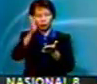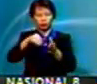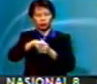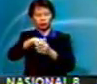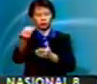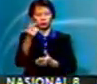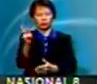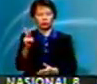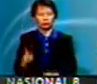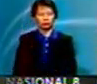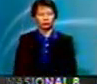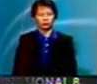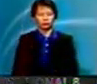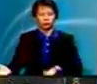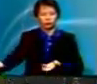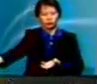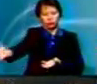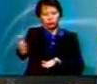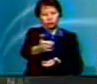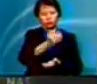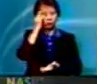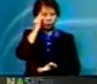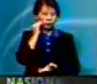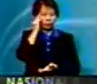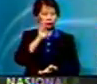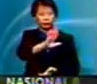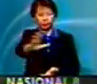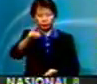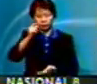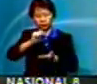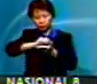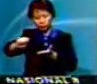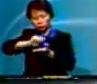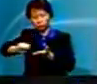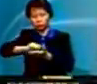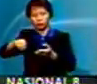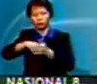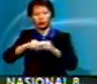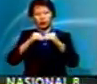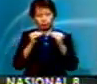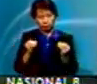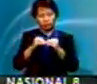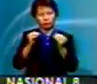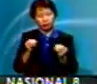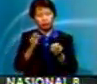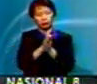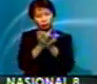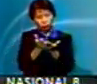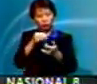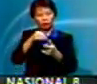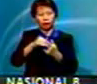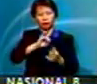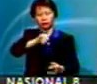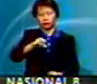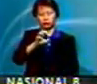Untuk mengumpul pengalaman mereka untuk menulis dalam majalah-majalah ataupun